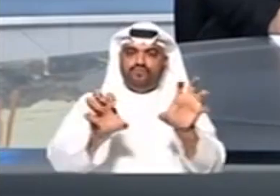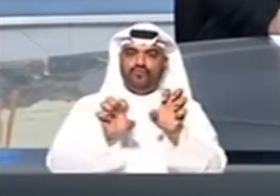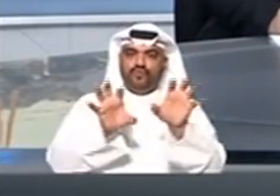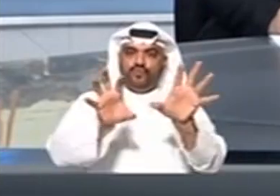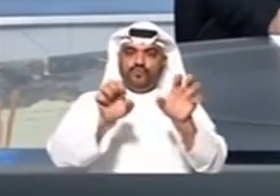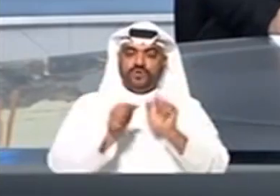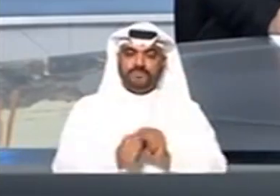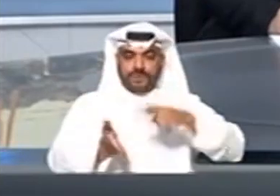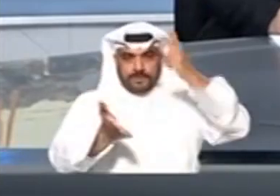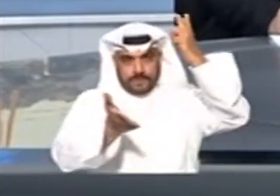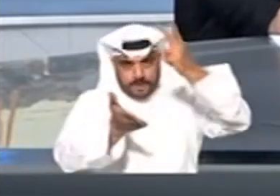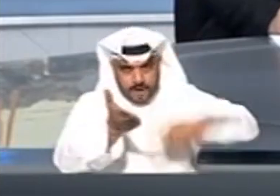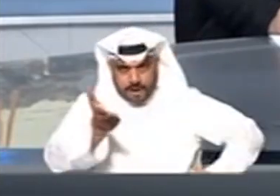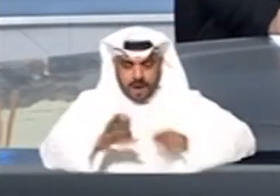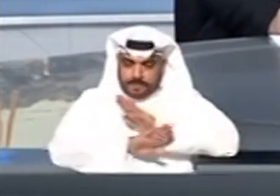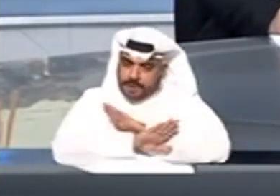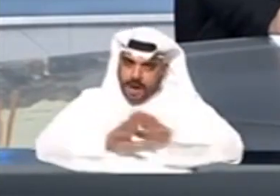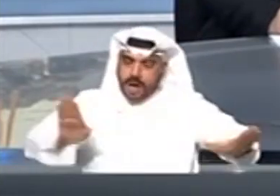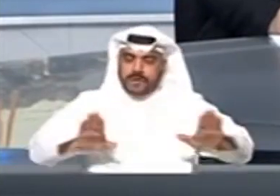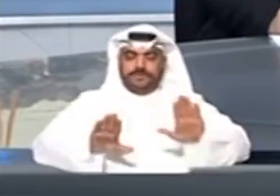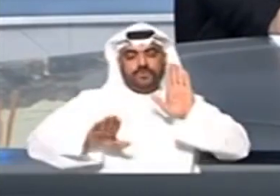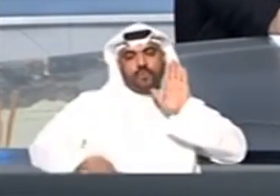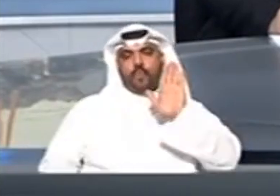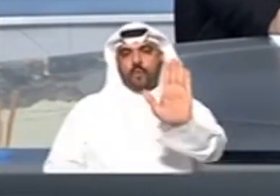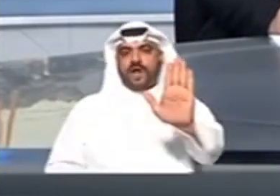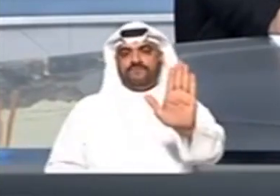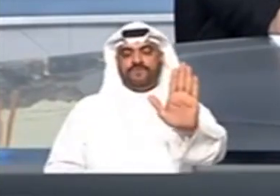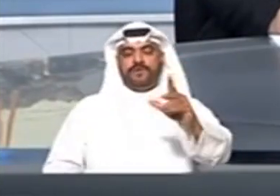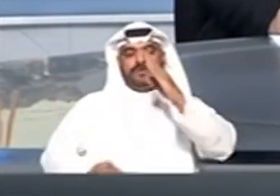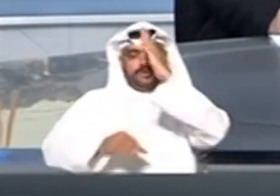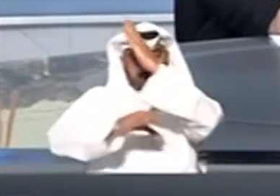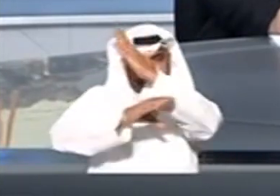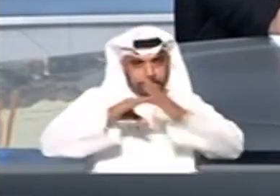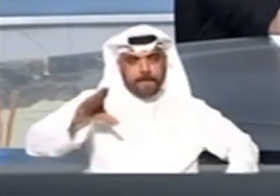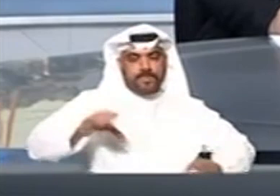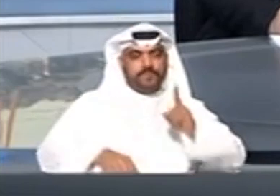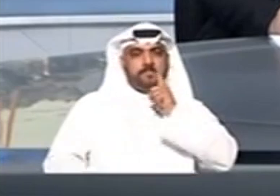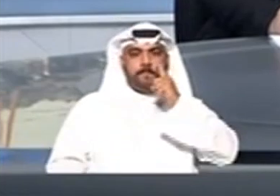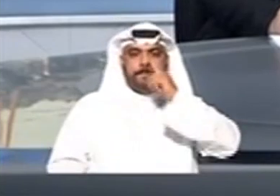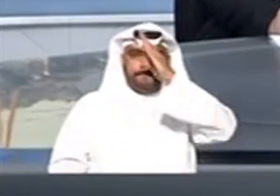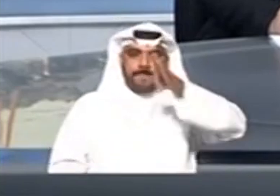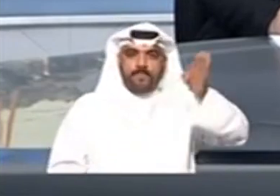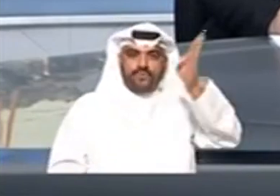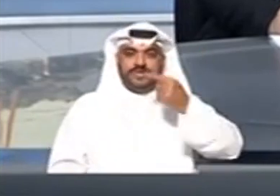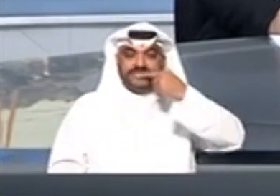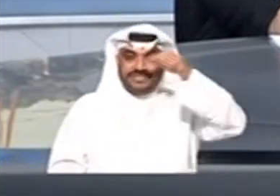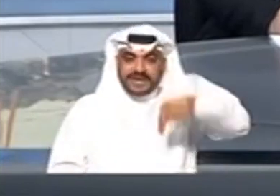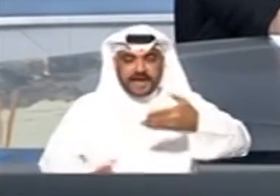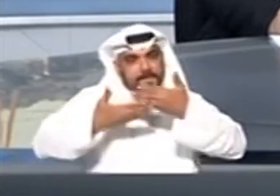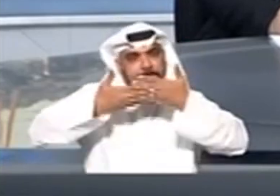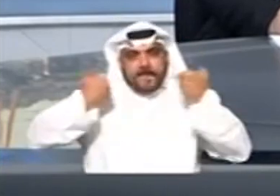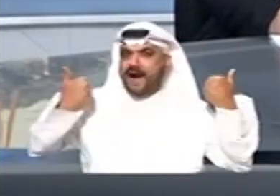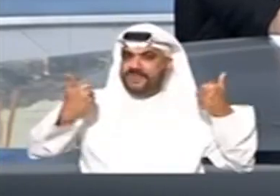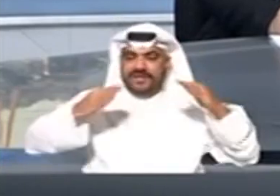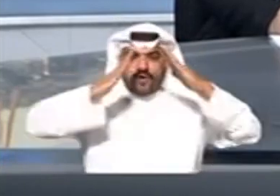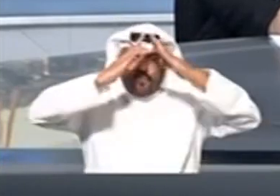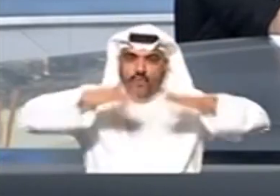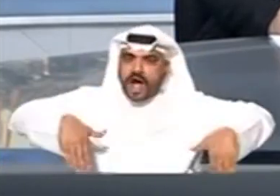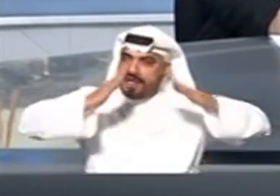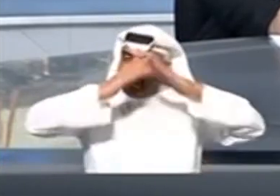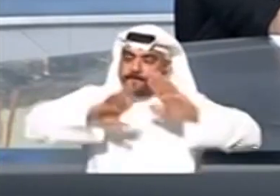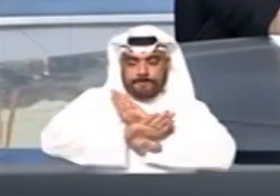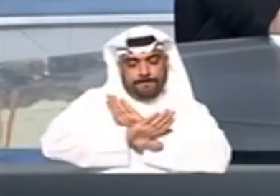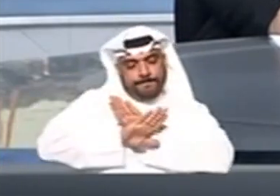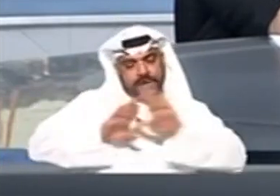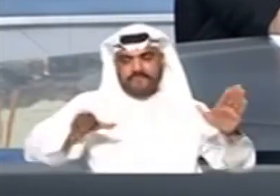قرار في وقت سابق من مجلس الوزراء بمنع إقامة المخيمات هذا العام، وذلك ضمن الإجراءات